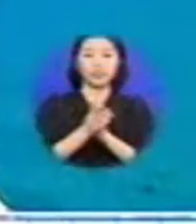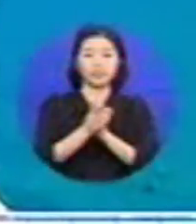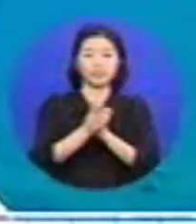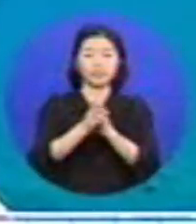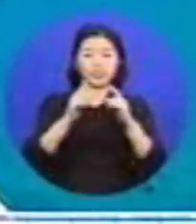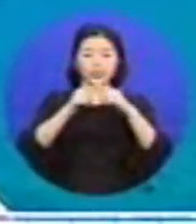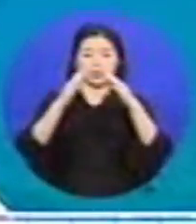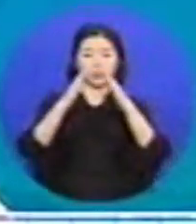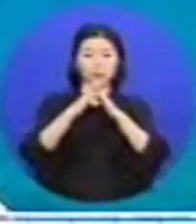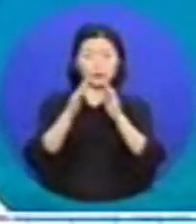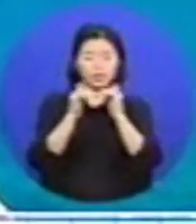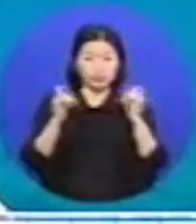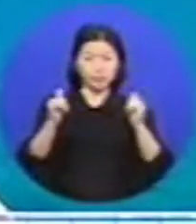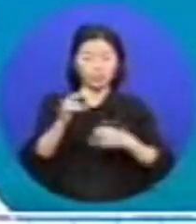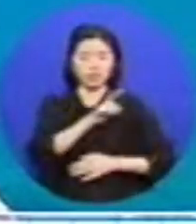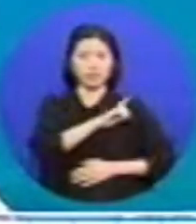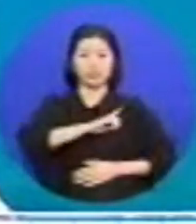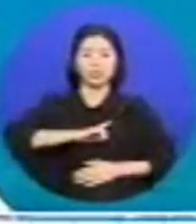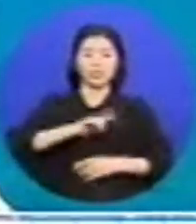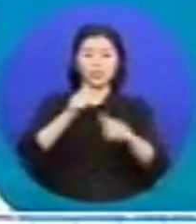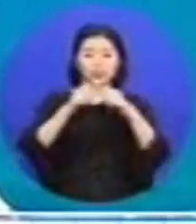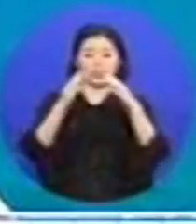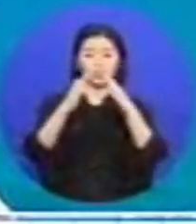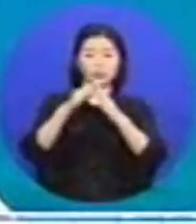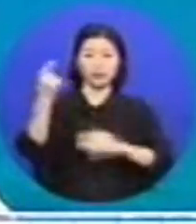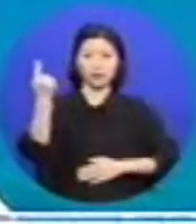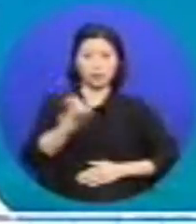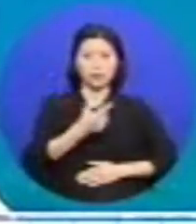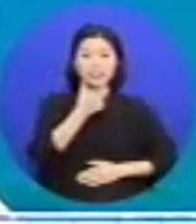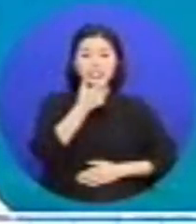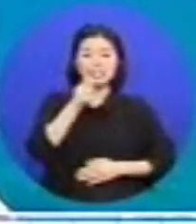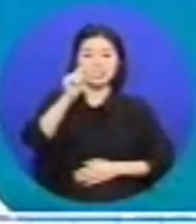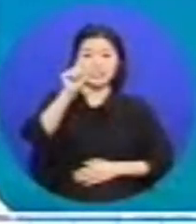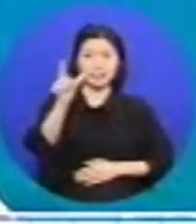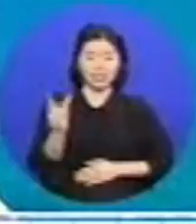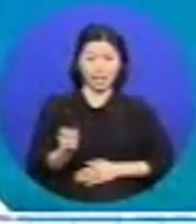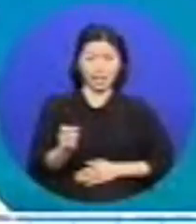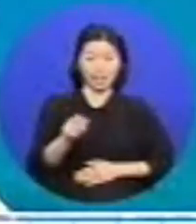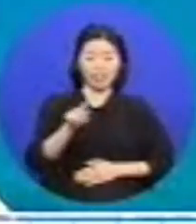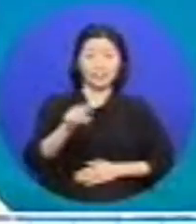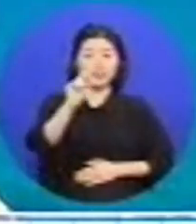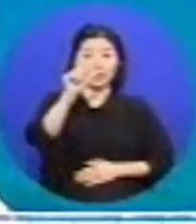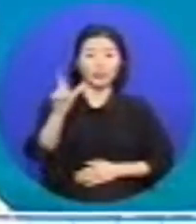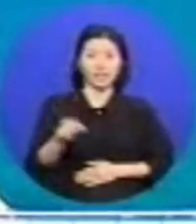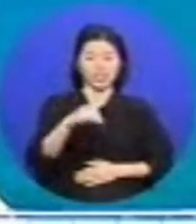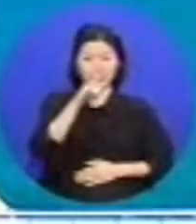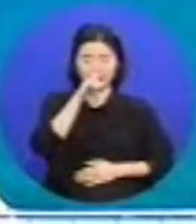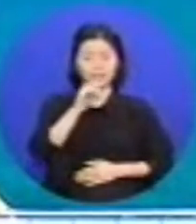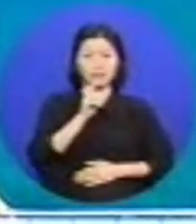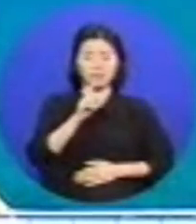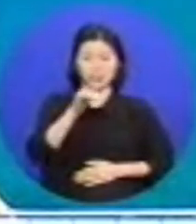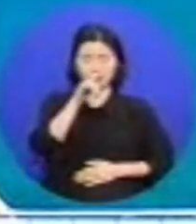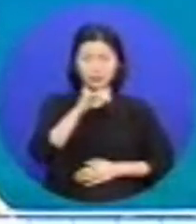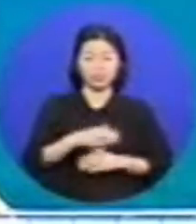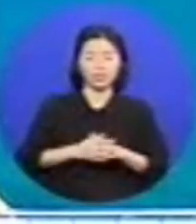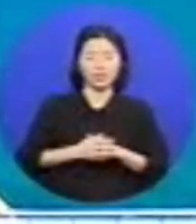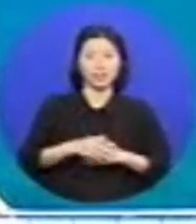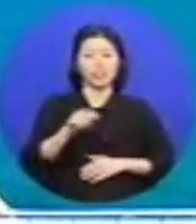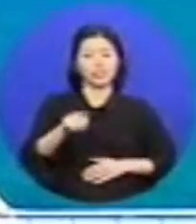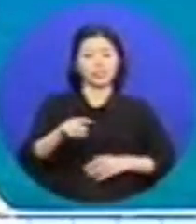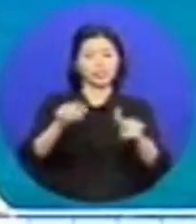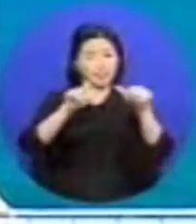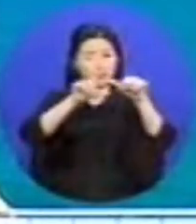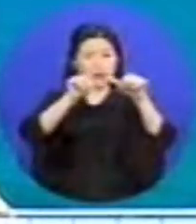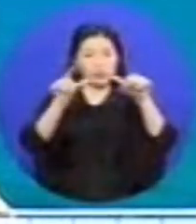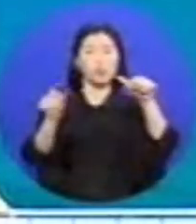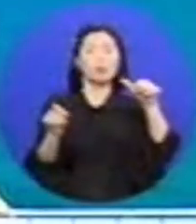교우들이 가장 교회 오기 싫은 달, 그런 달이 있다는 거예요. 그 달이